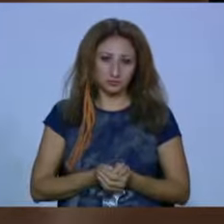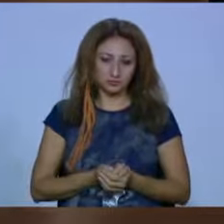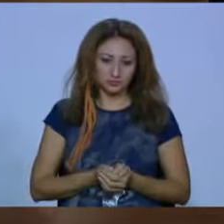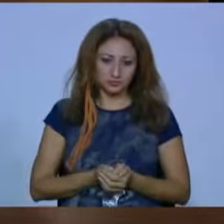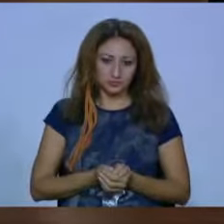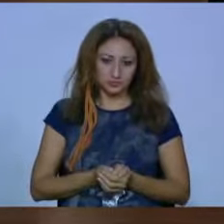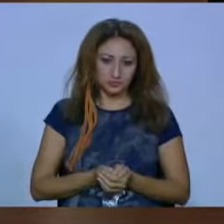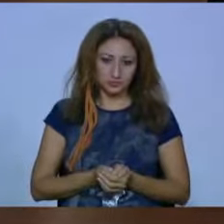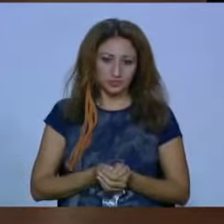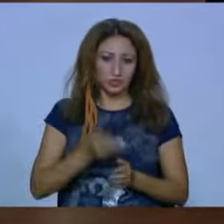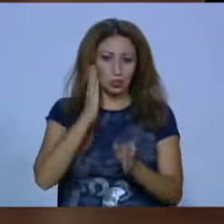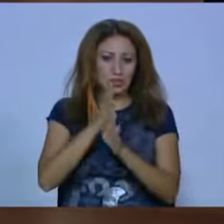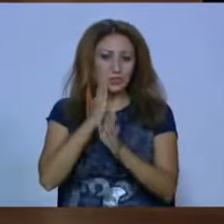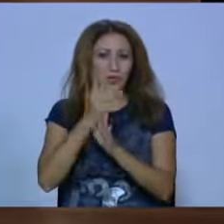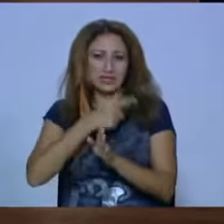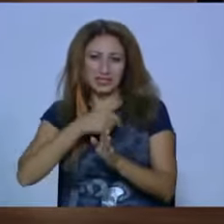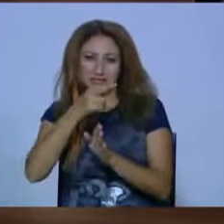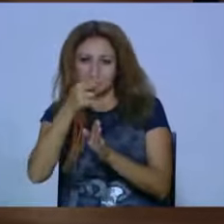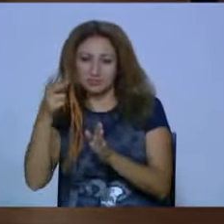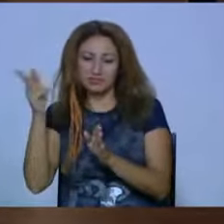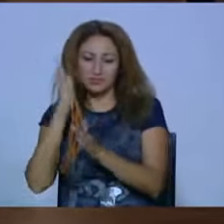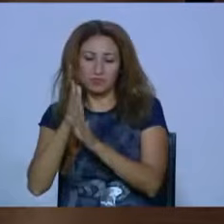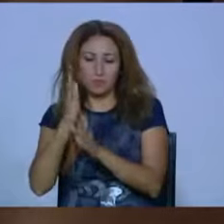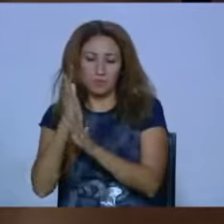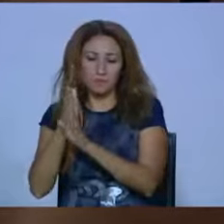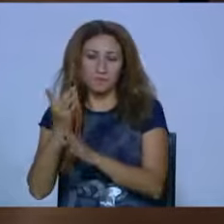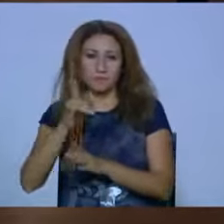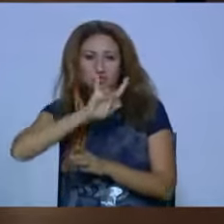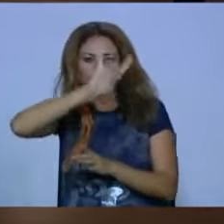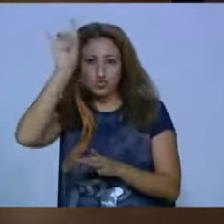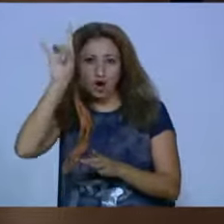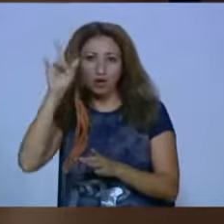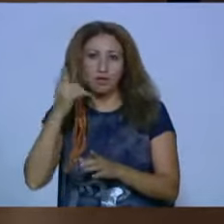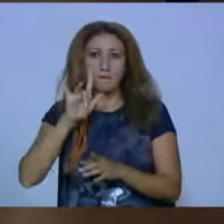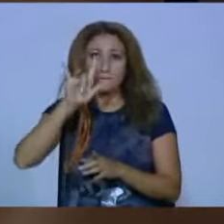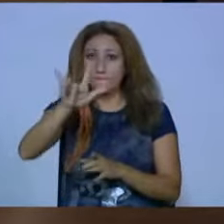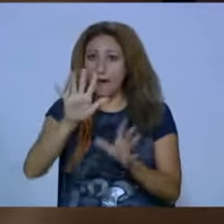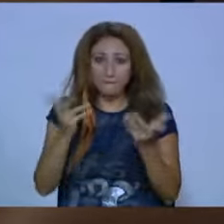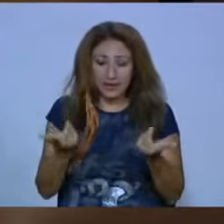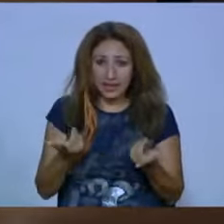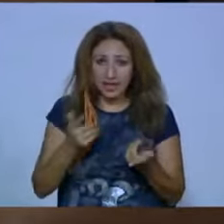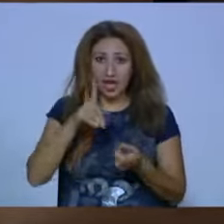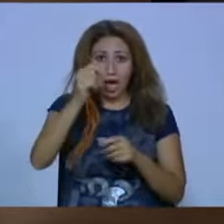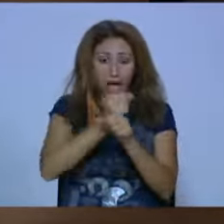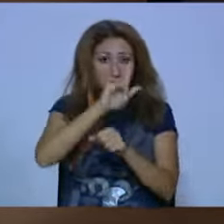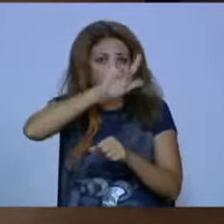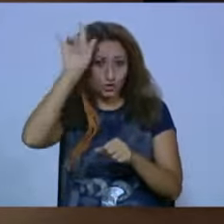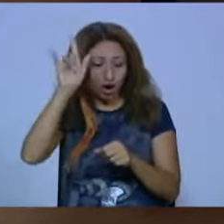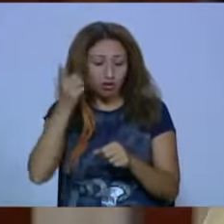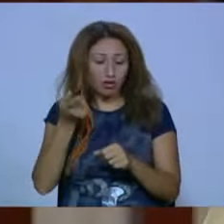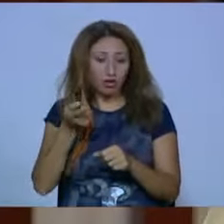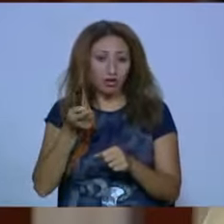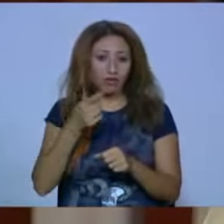ولا عادل ادهم ولا الناس اللي كانوا متخصصين في ادوار الشر، احنا ليه بنحبهم برغم كل ادوارهم شر؟